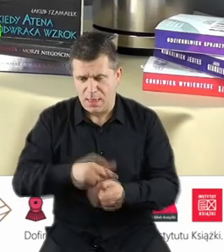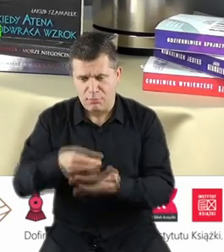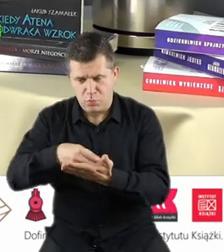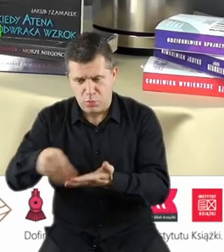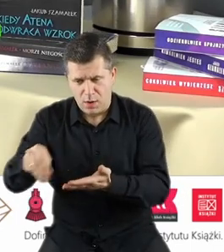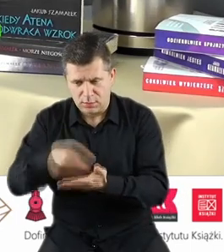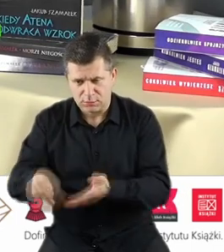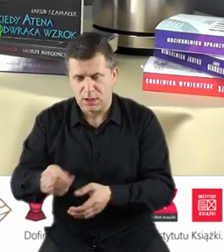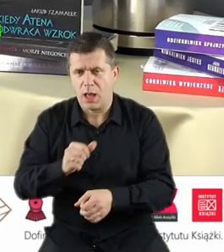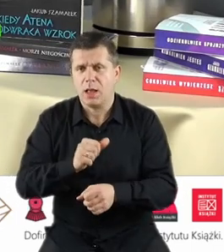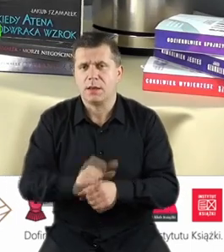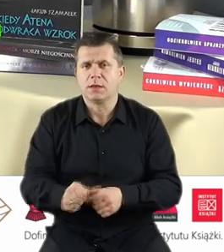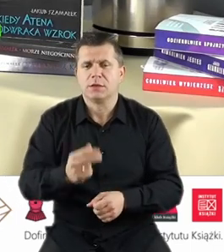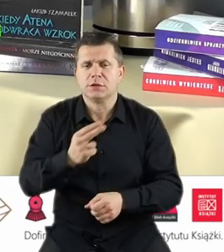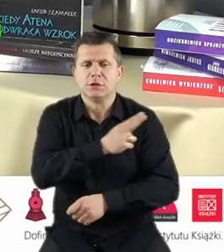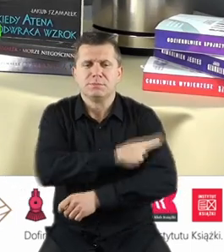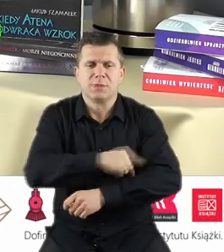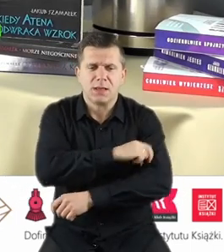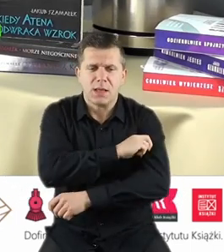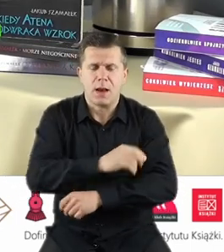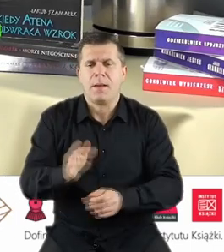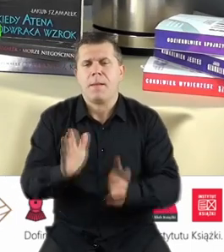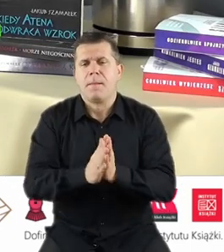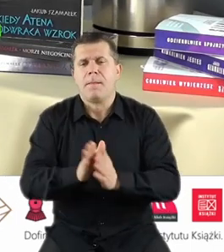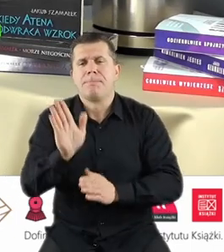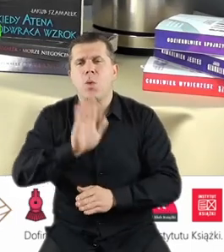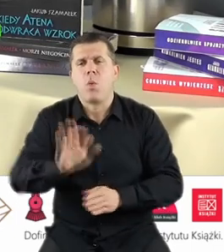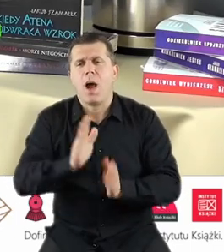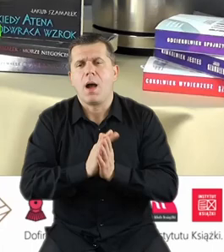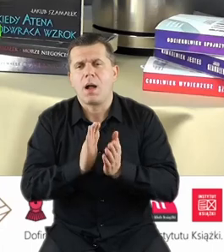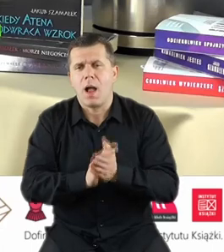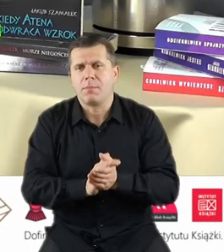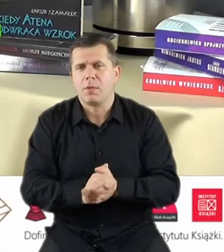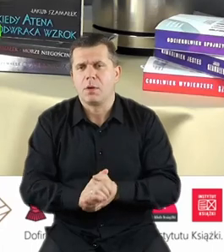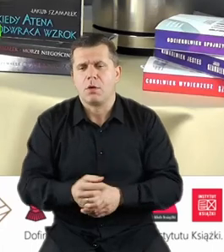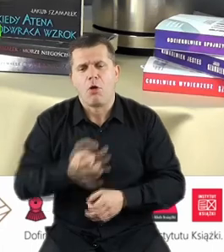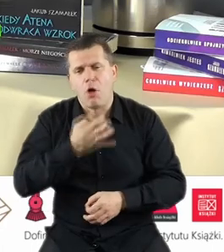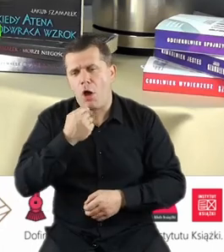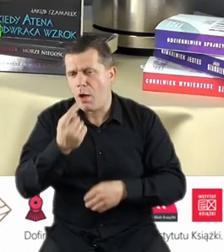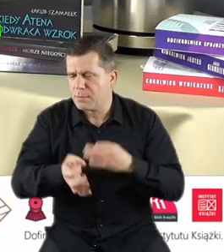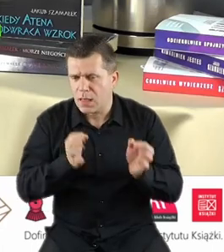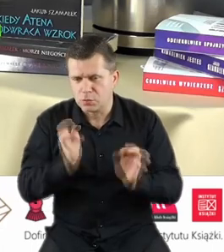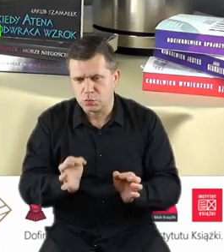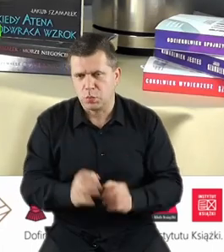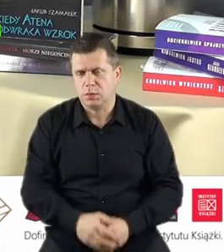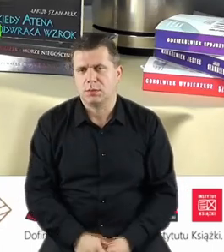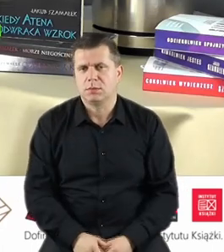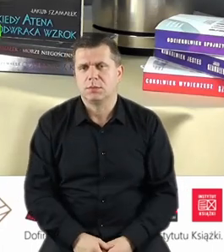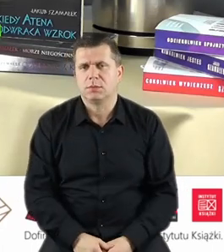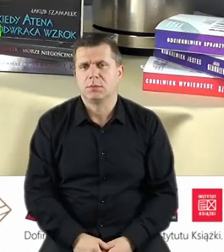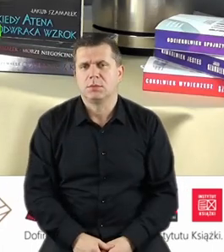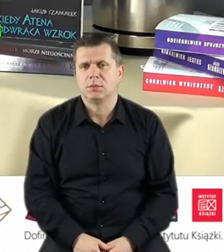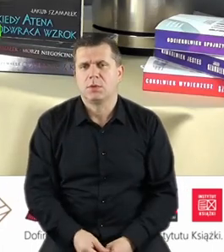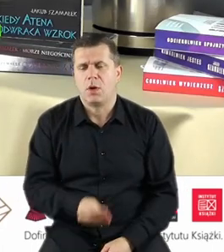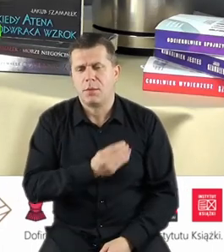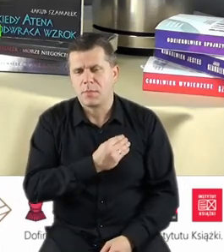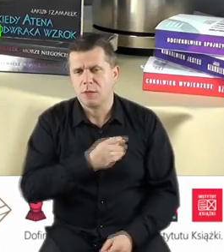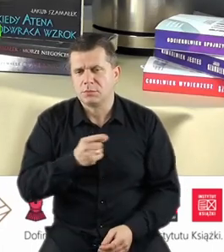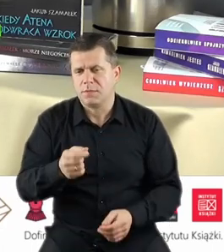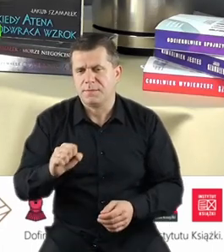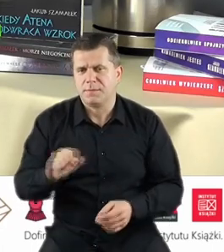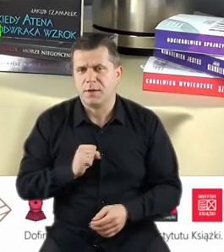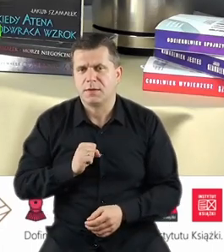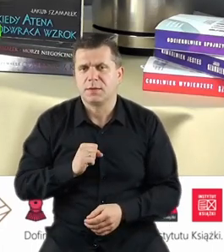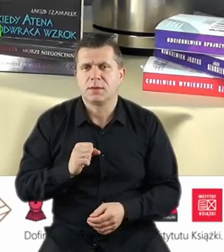a jak są słowa takie jak szpital, błagam, obiecuję, to znaczy, że nie będzie. To jest bardzo fajnie opisane